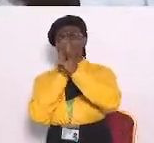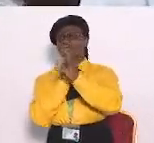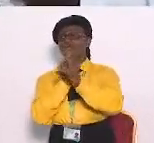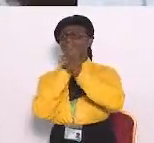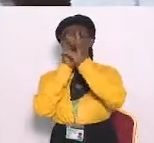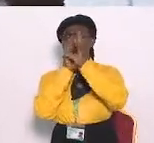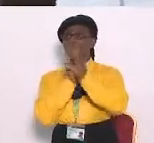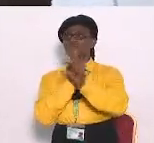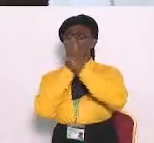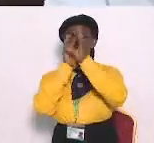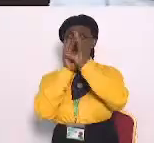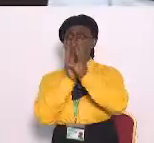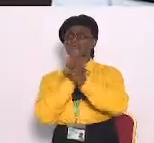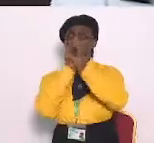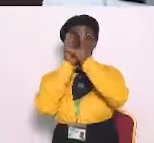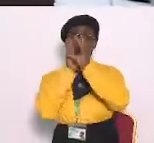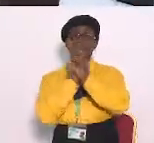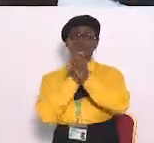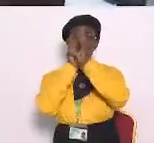le moment est arrivé